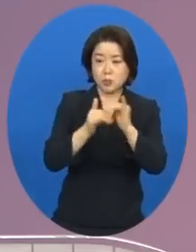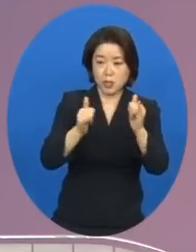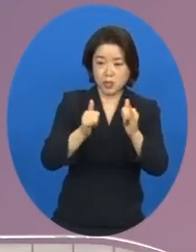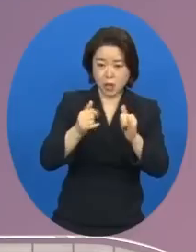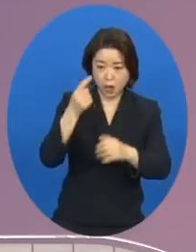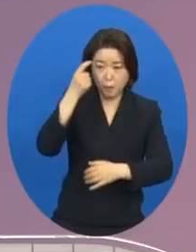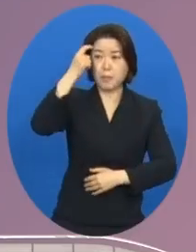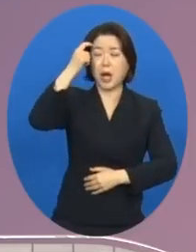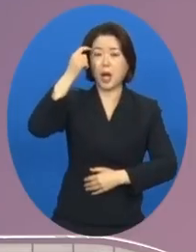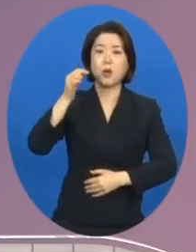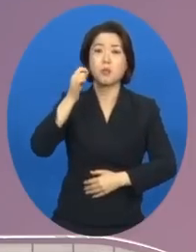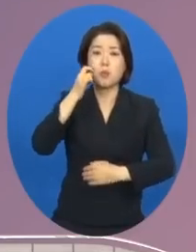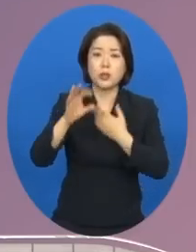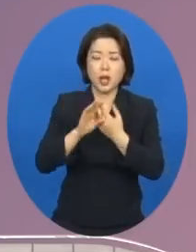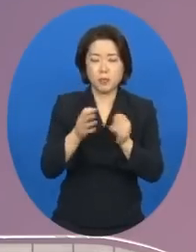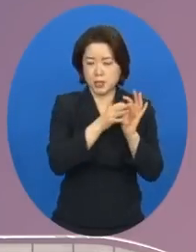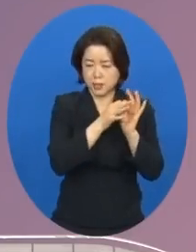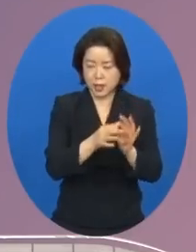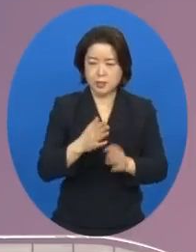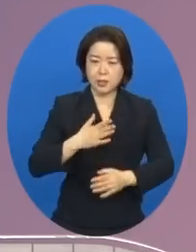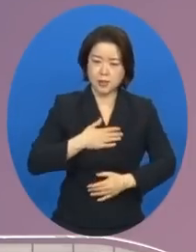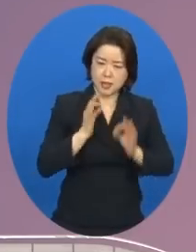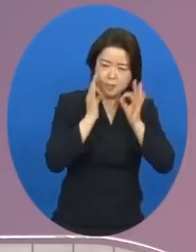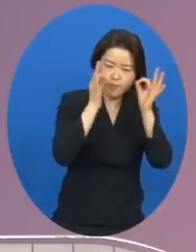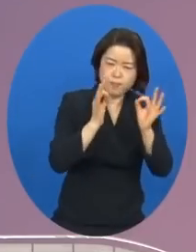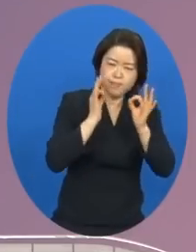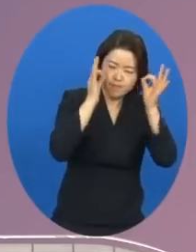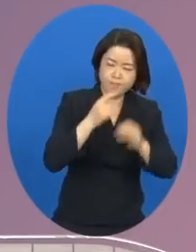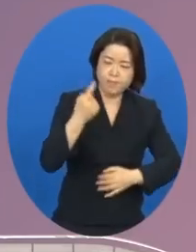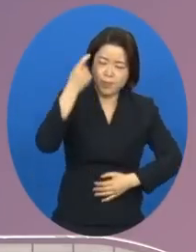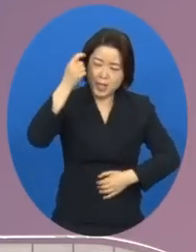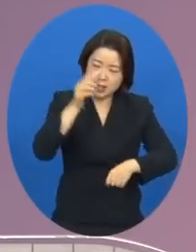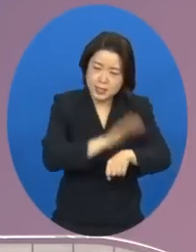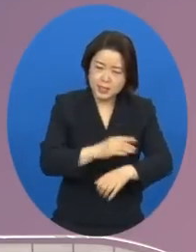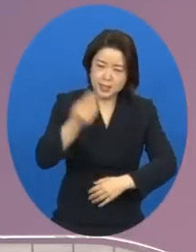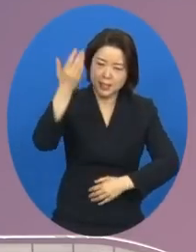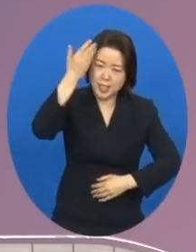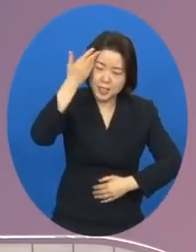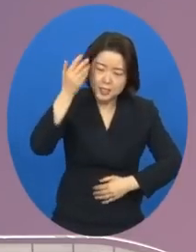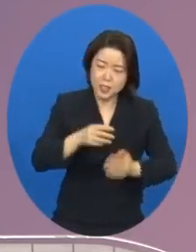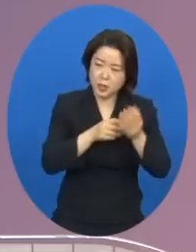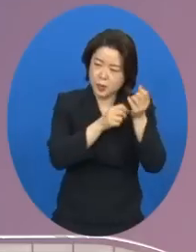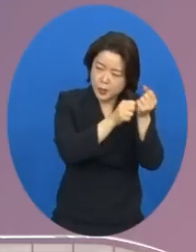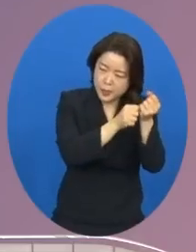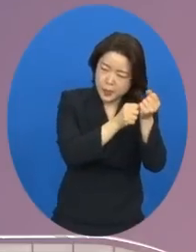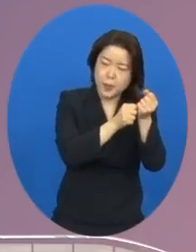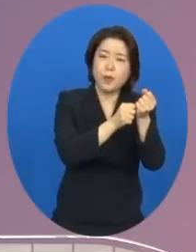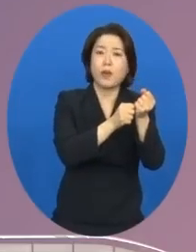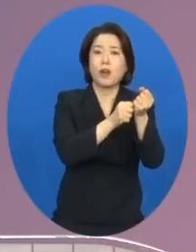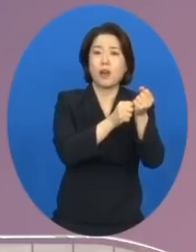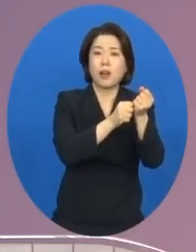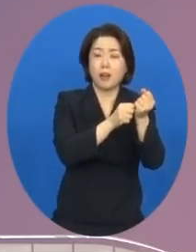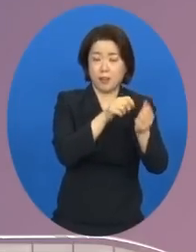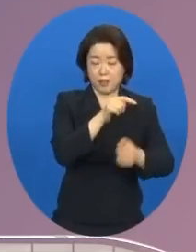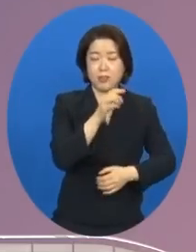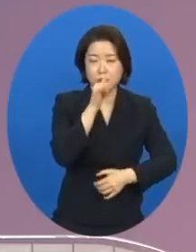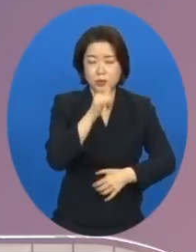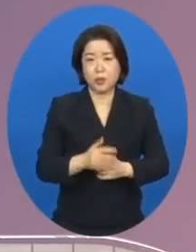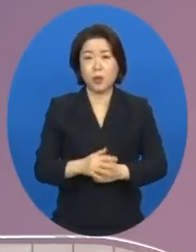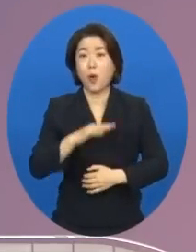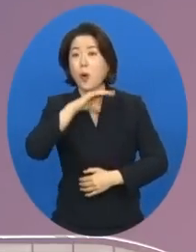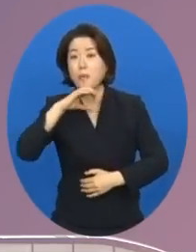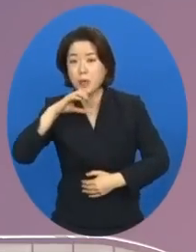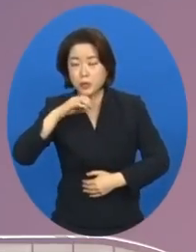깨닫지 못하면 끊임없이 자기 노력과 의지와 지혜를 의지하게 됩니다. 베드로도 예수님